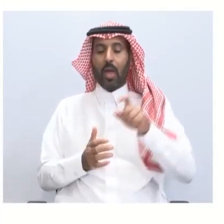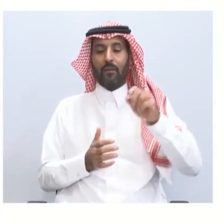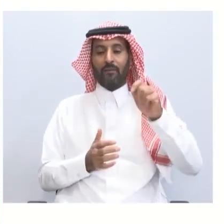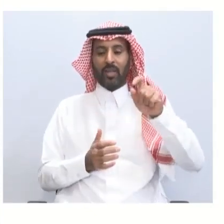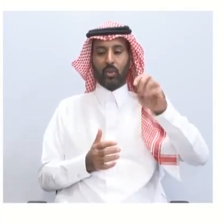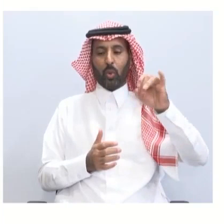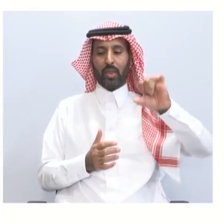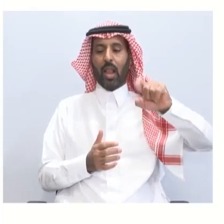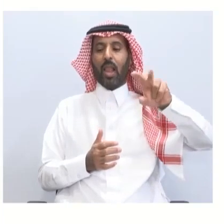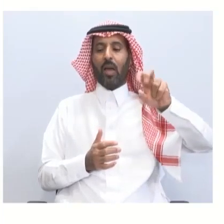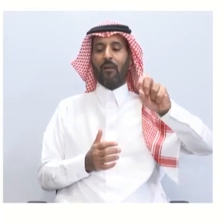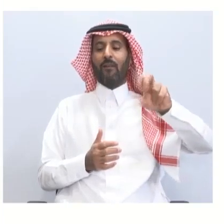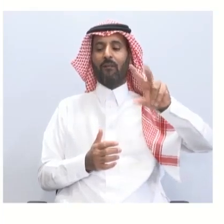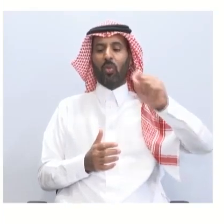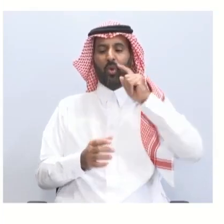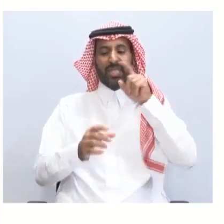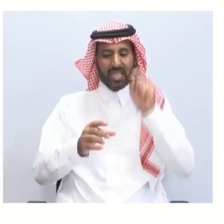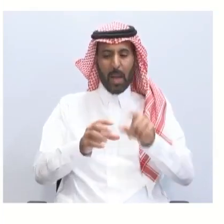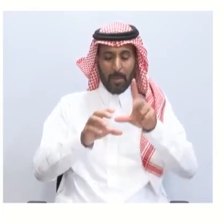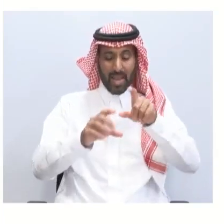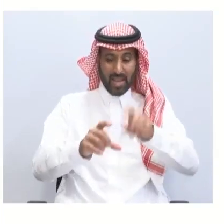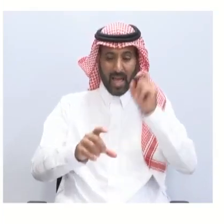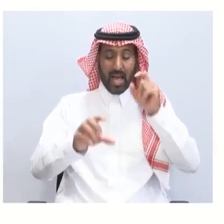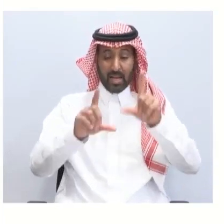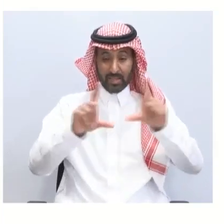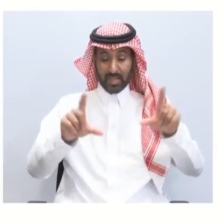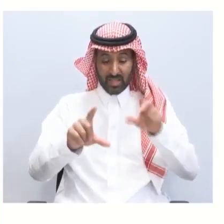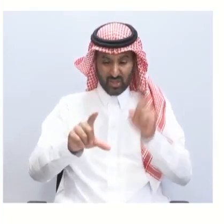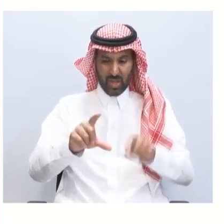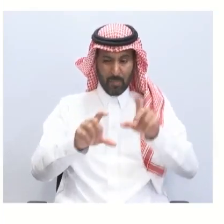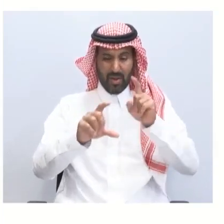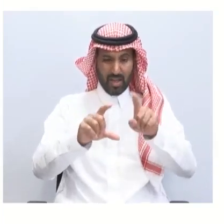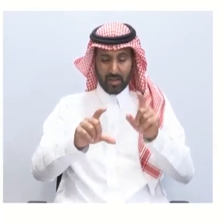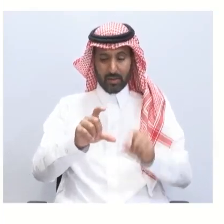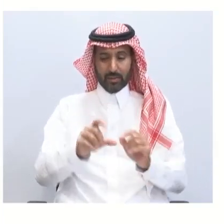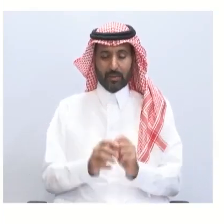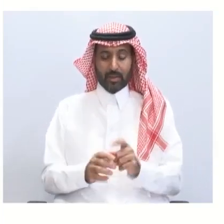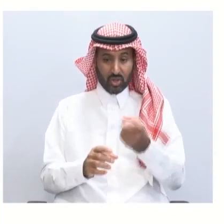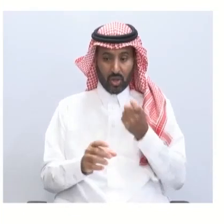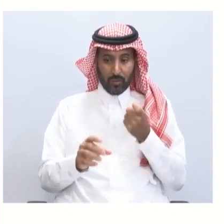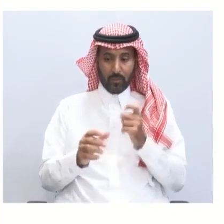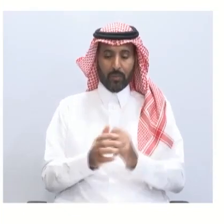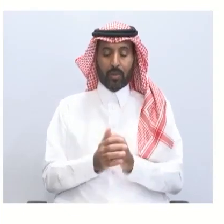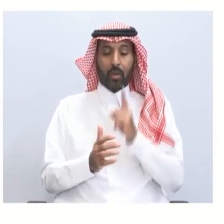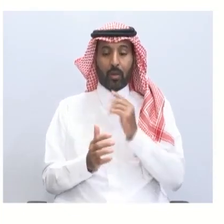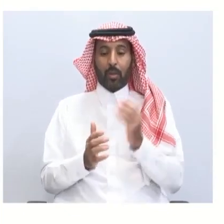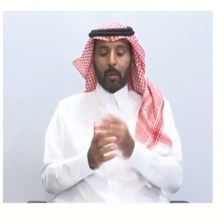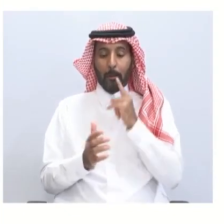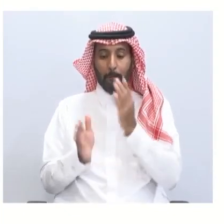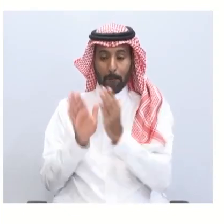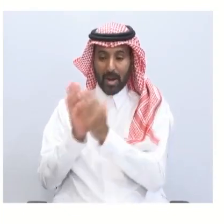وطعم النقرات طعم النقرات كذلك من المفاهيم المتعلقه بالخصوصيه